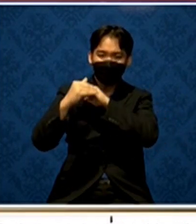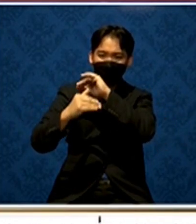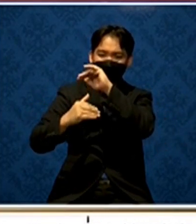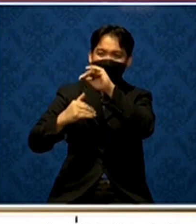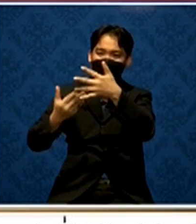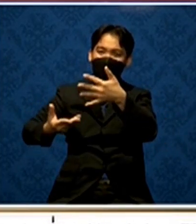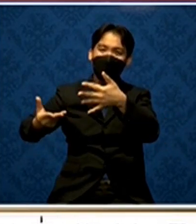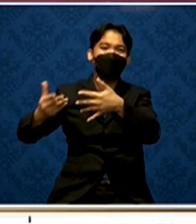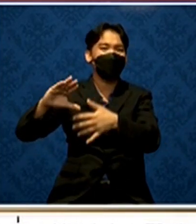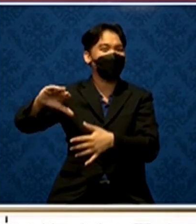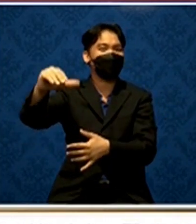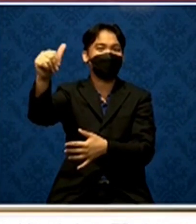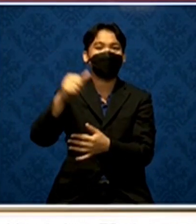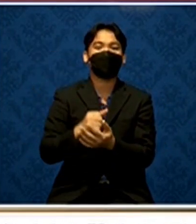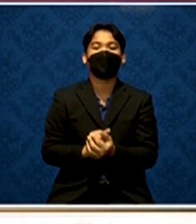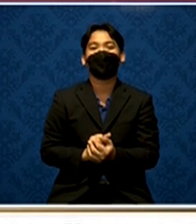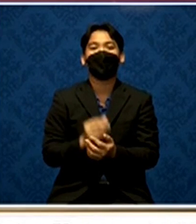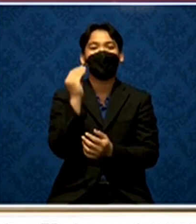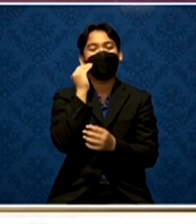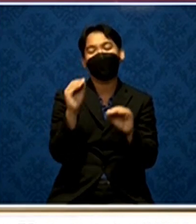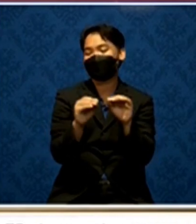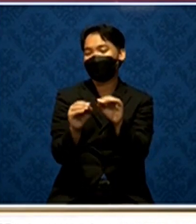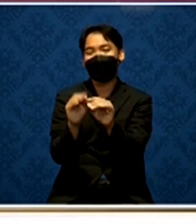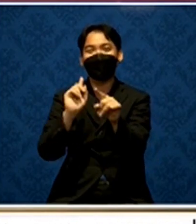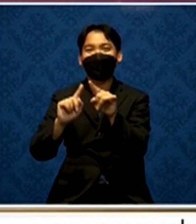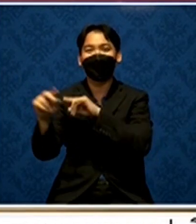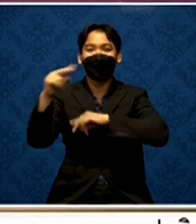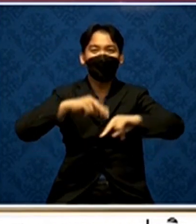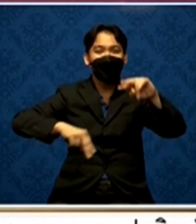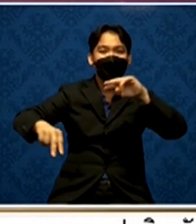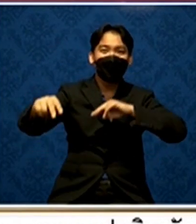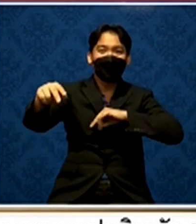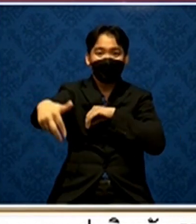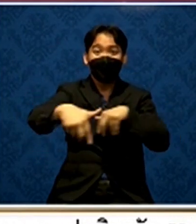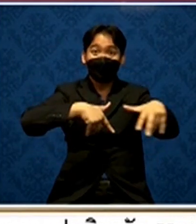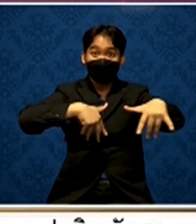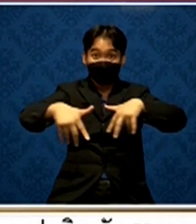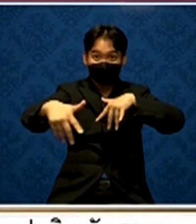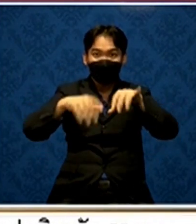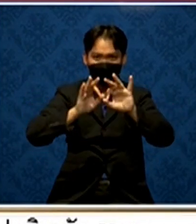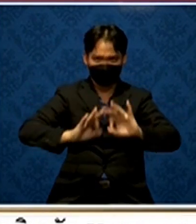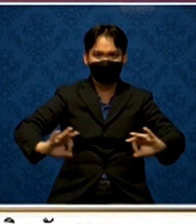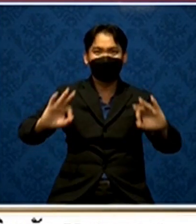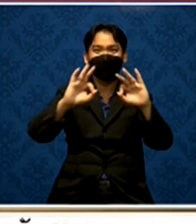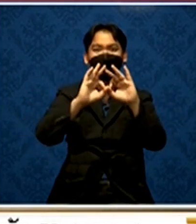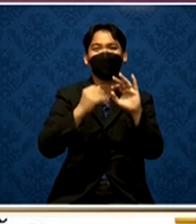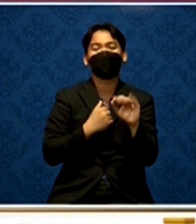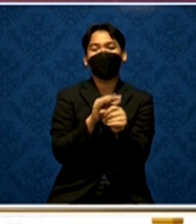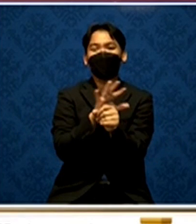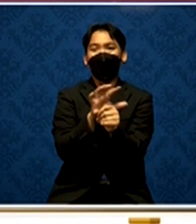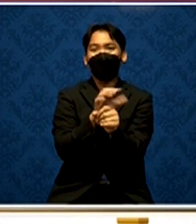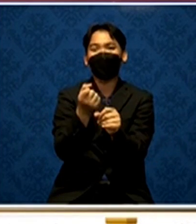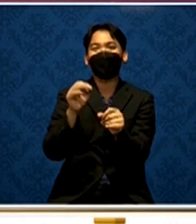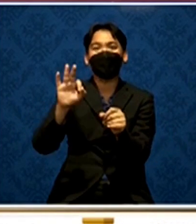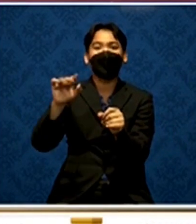ล้บ้านใกล้ใจของประชาชนกับการได้มีโอกาสดูแลสุขภาพคือสิ่งสำคัญครับสถานการณ์โควิด-19 ที่ผ่าน